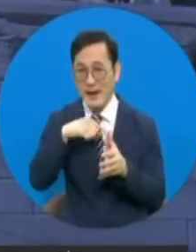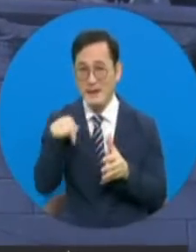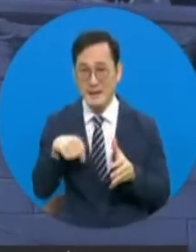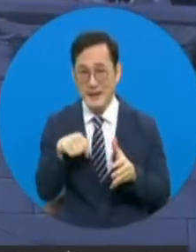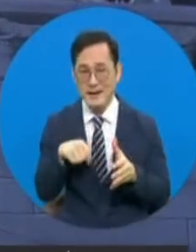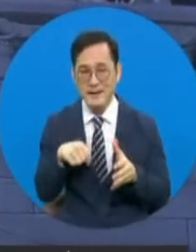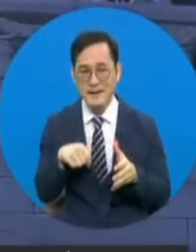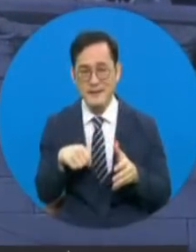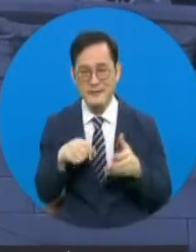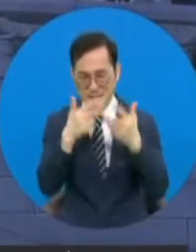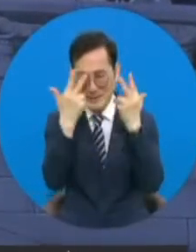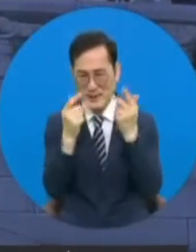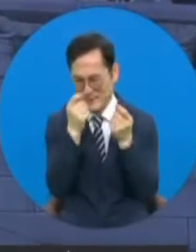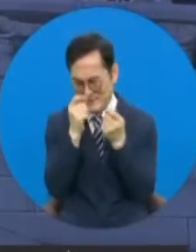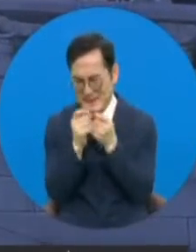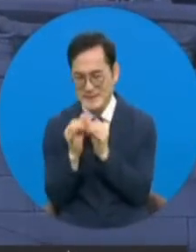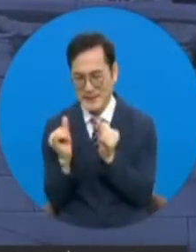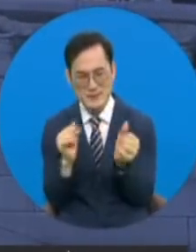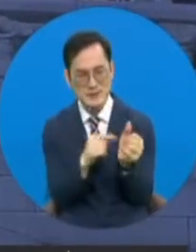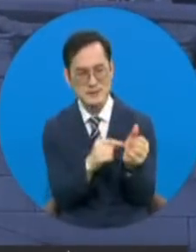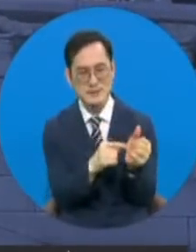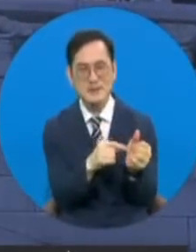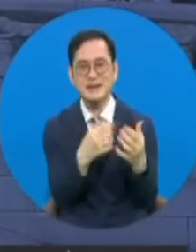김남구 의원을 보호하고 있습니다 비명